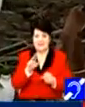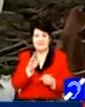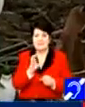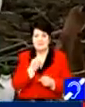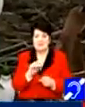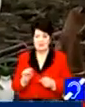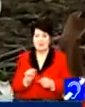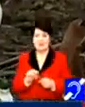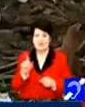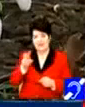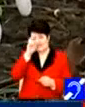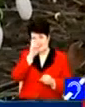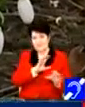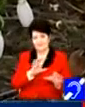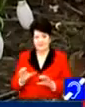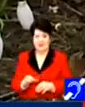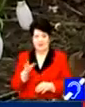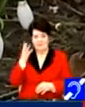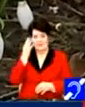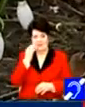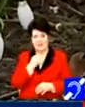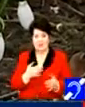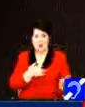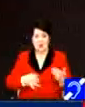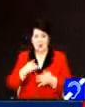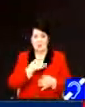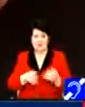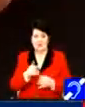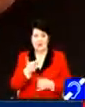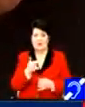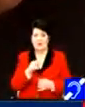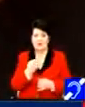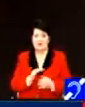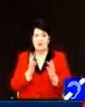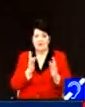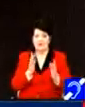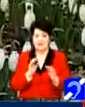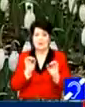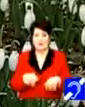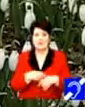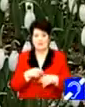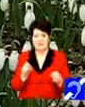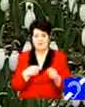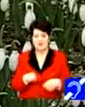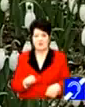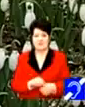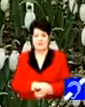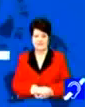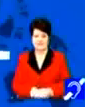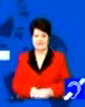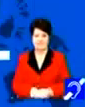stat, iar în Republica Moldova, specie de interes comunitar. Asta înseamnă că doar ghiocei din grădină pot fi comercializați.